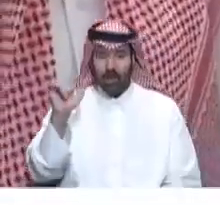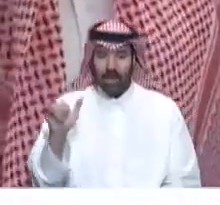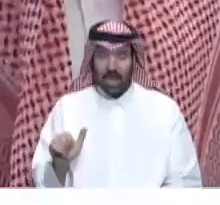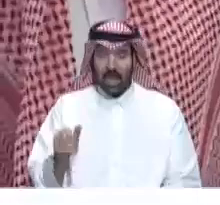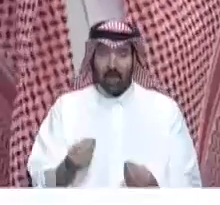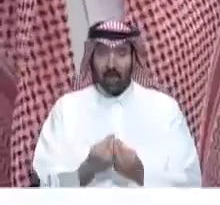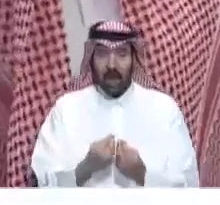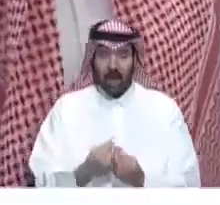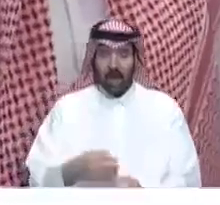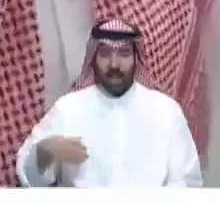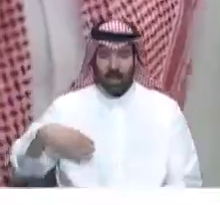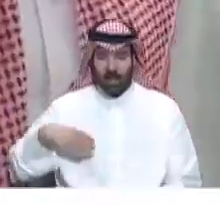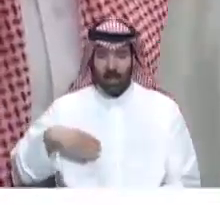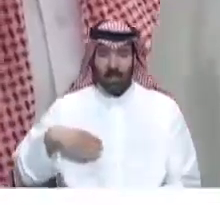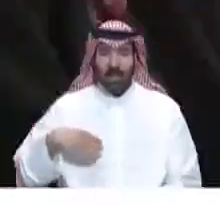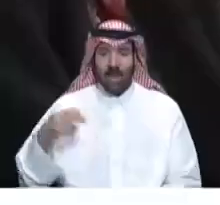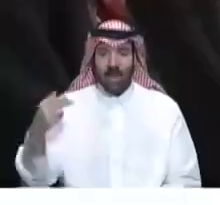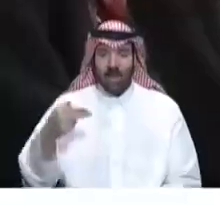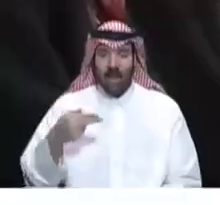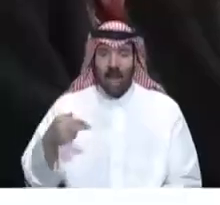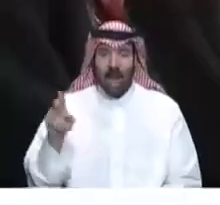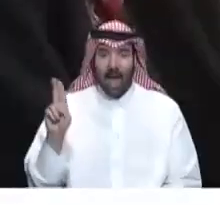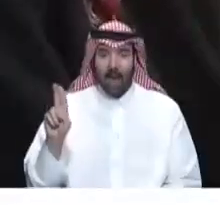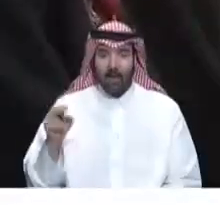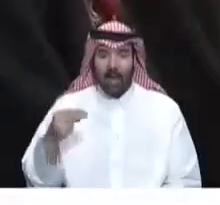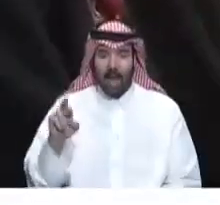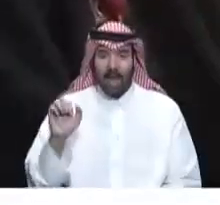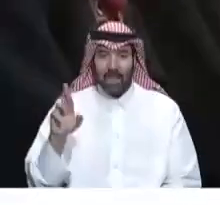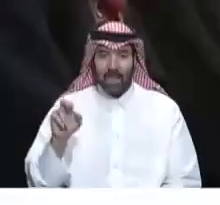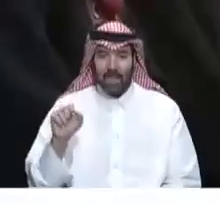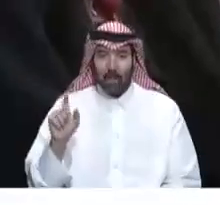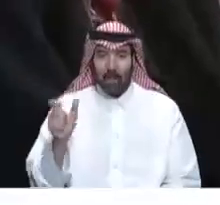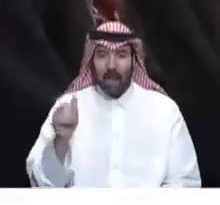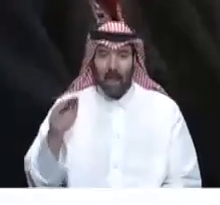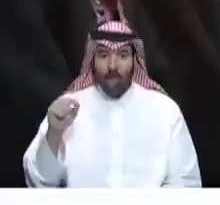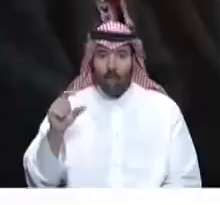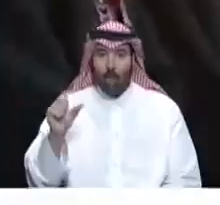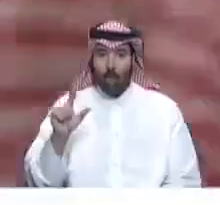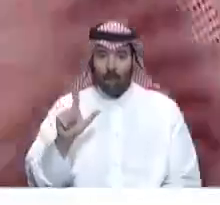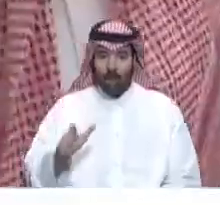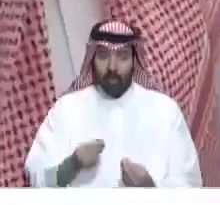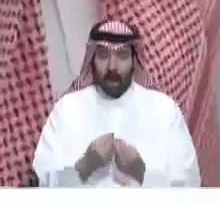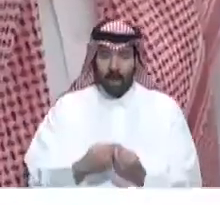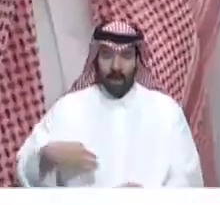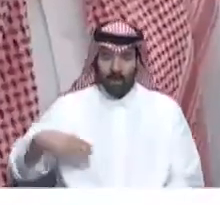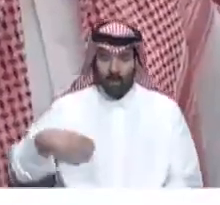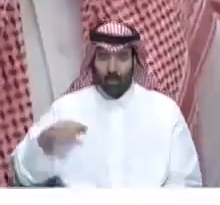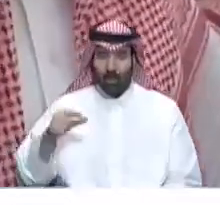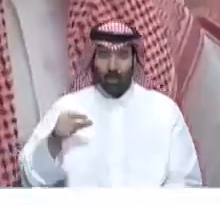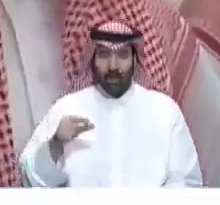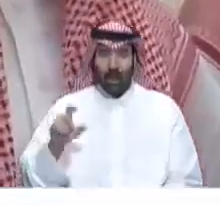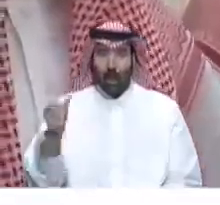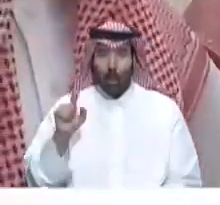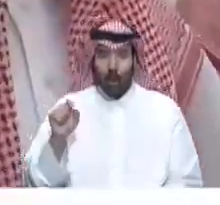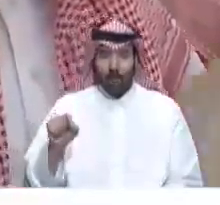وصاحب السمو الملكي الأمير عبد العزيز بن هذلول بن عبد العزيز، وصاحب السمو الأمير نواف بن سعد بن عبد الله،